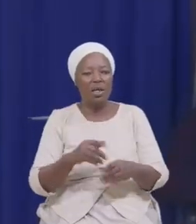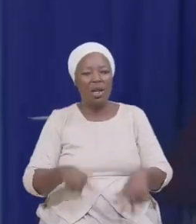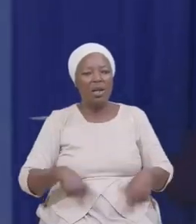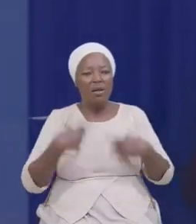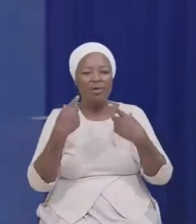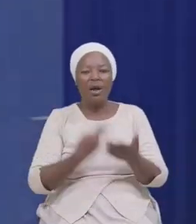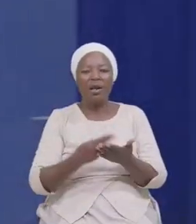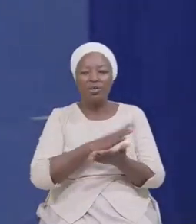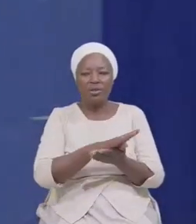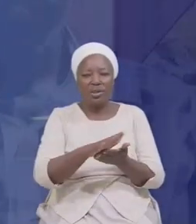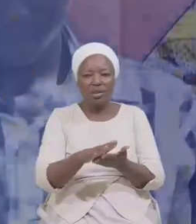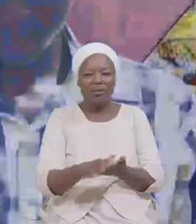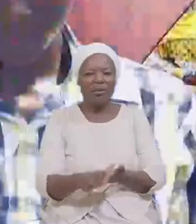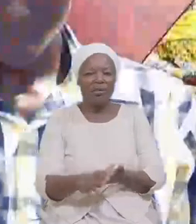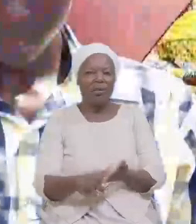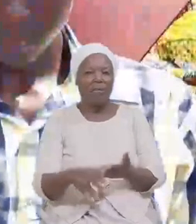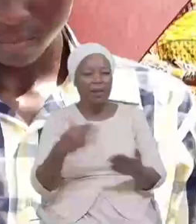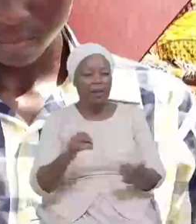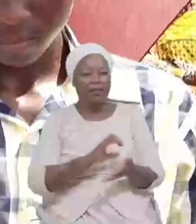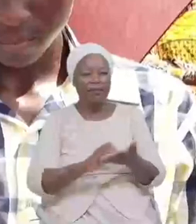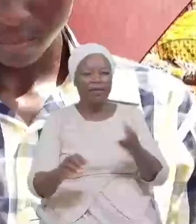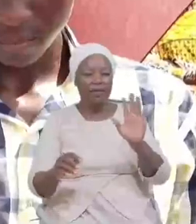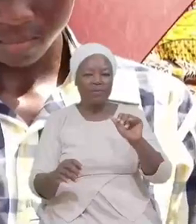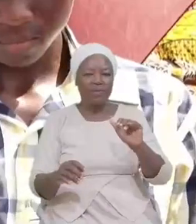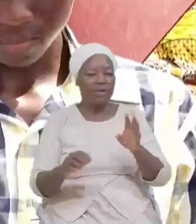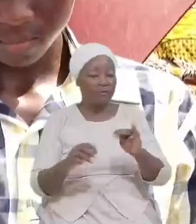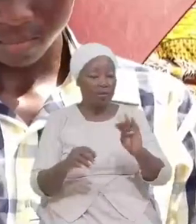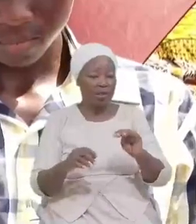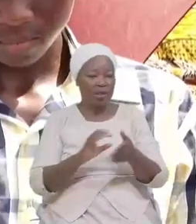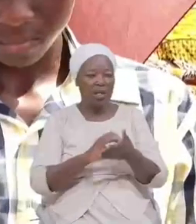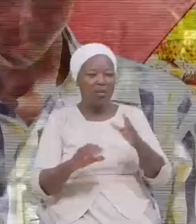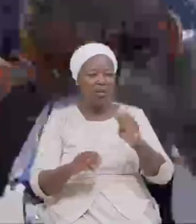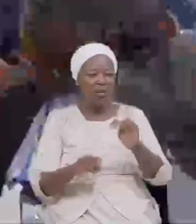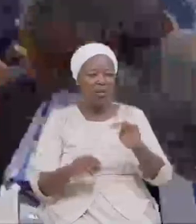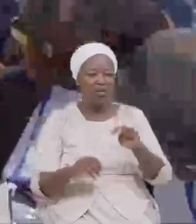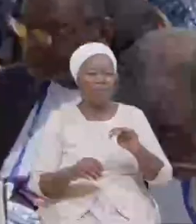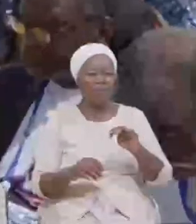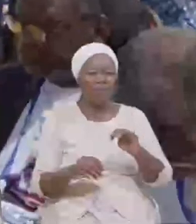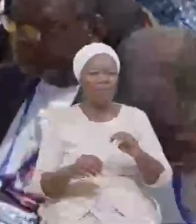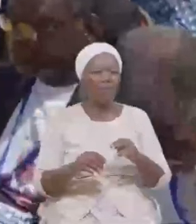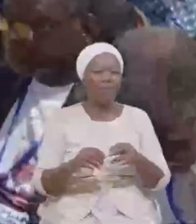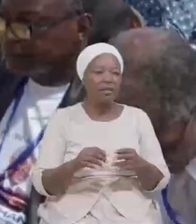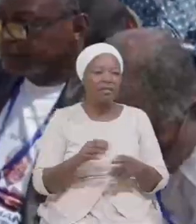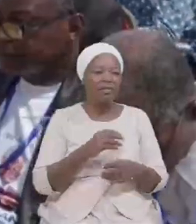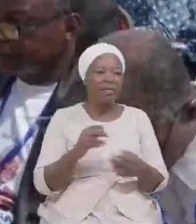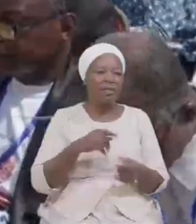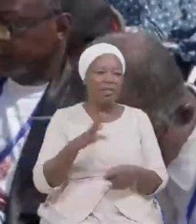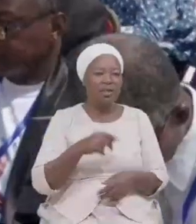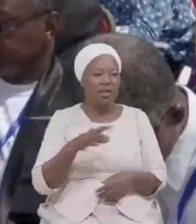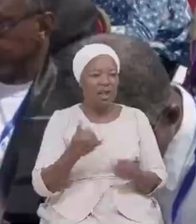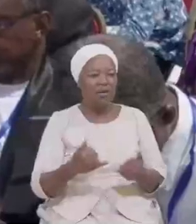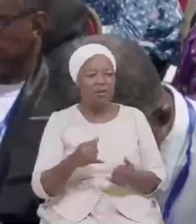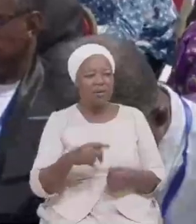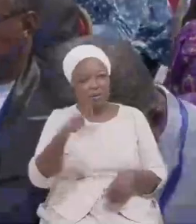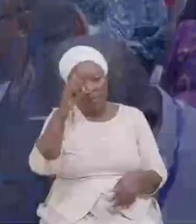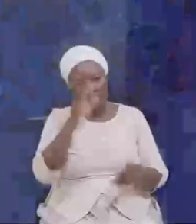habitera. Verset 14, il dit, c'est pourquoi, bien-aimés, en attendant ces choses,